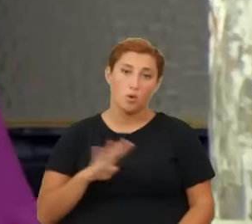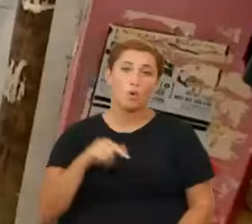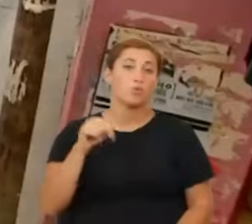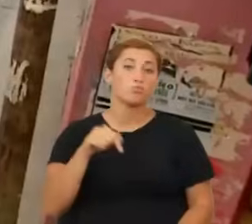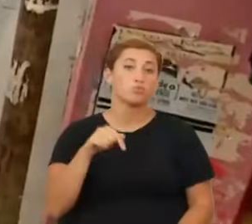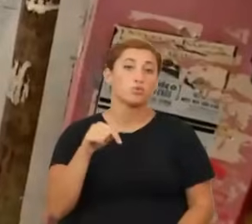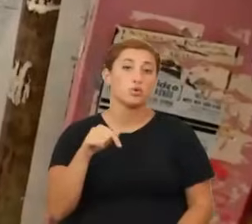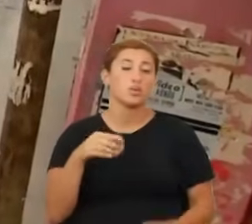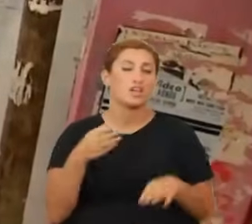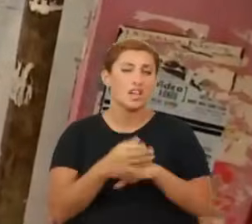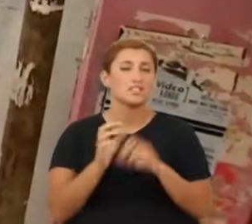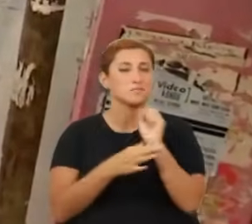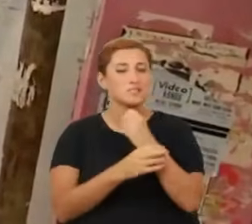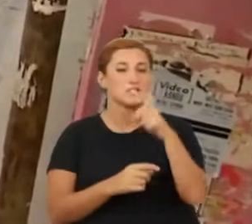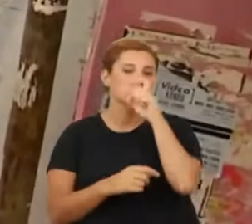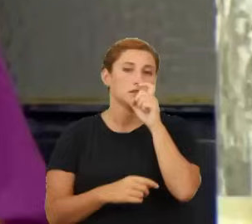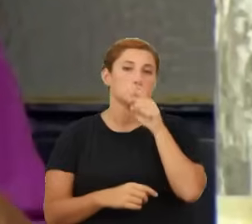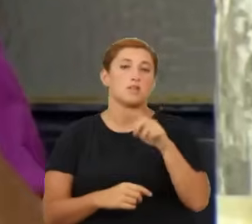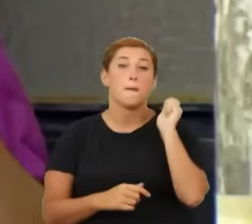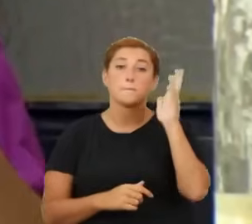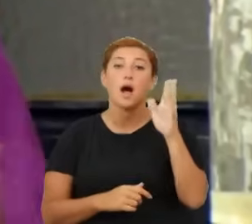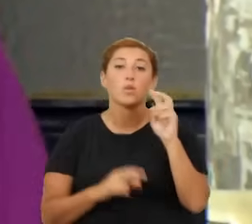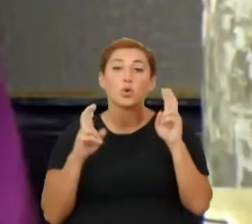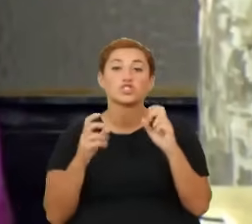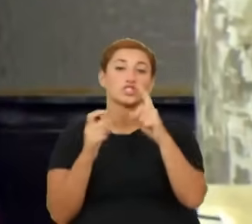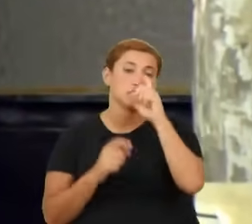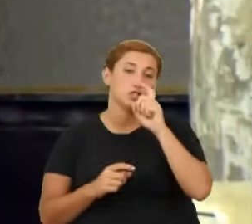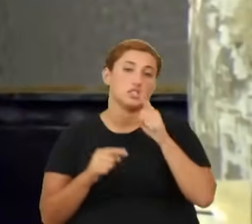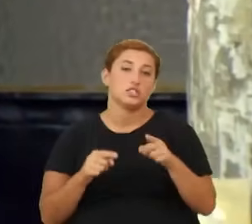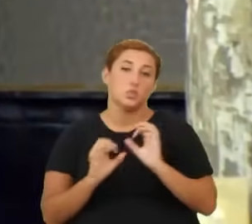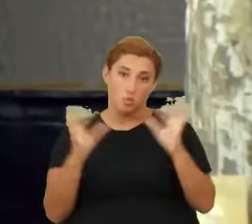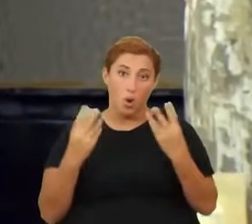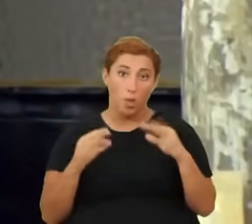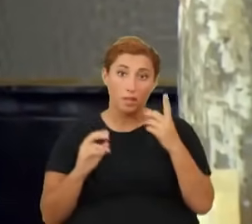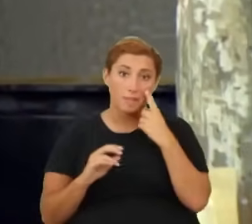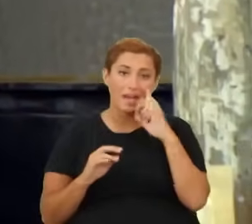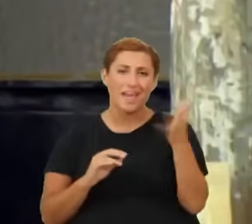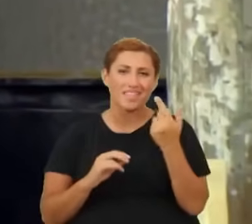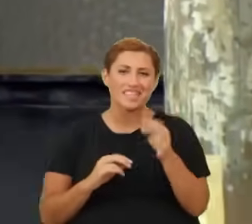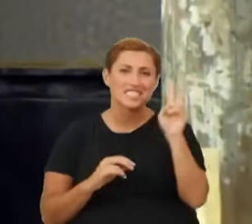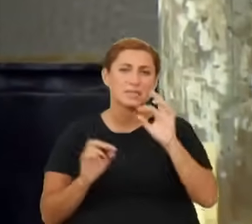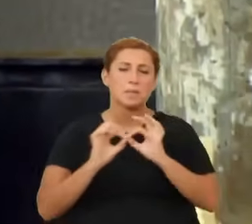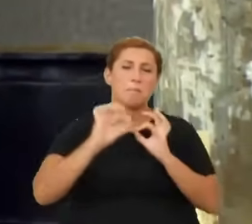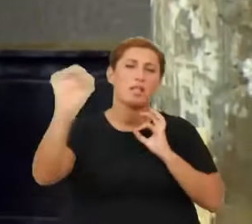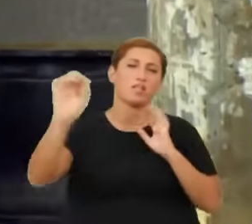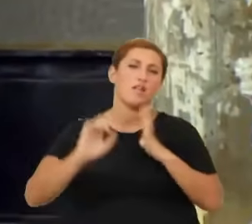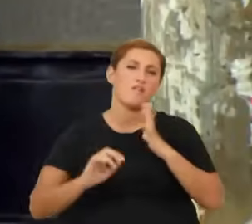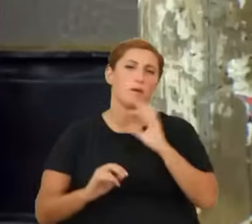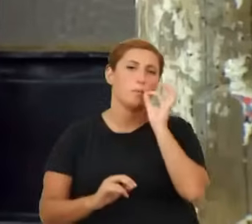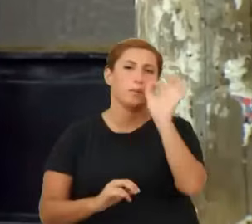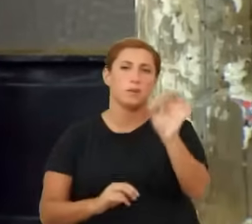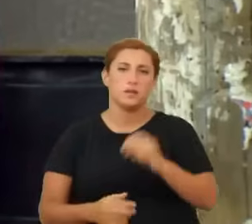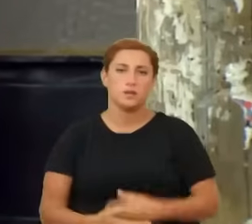bunun asıl marifeti işçilikte. Pahalı kısmı işçiliği. Süper olmamış mı? Bak en az 20 metre mesafesi var bunun